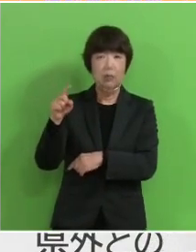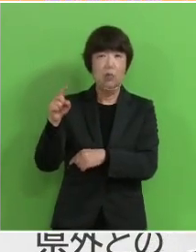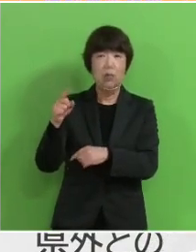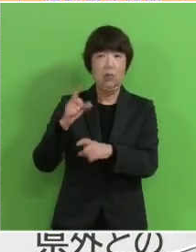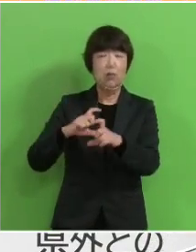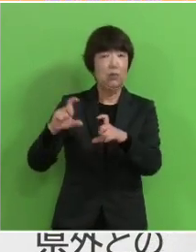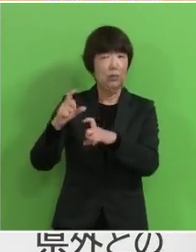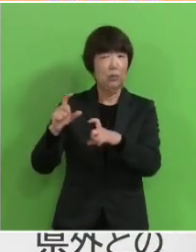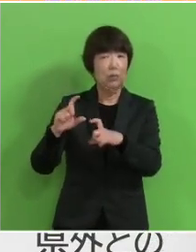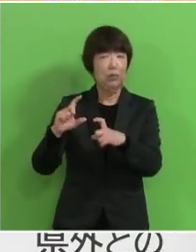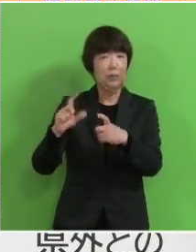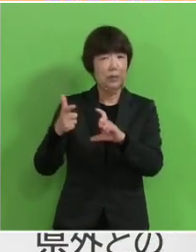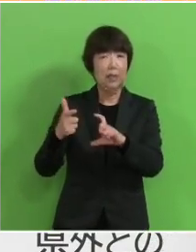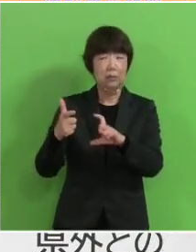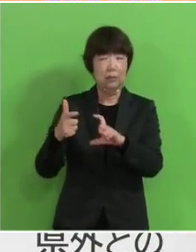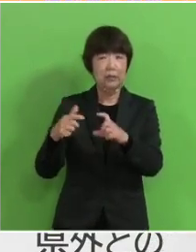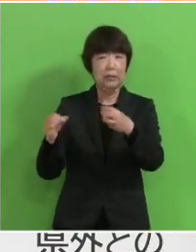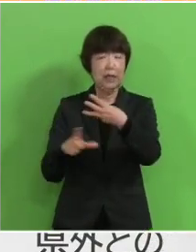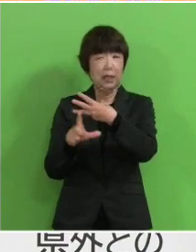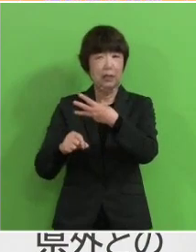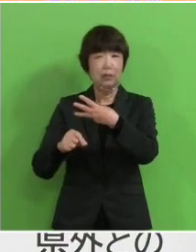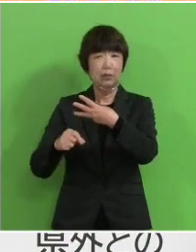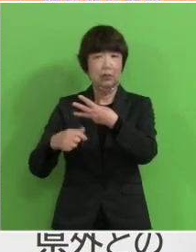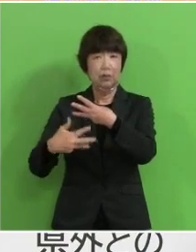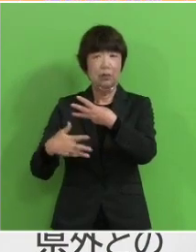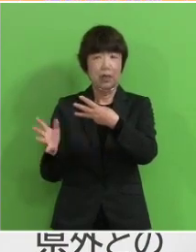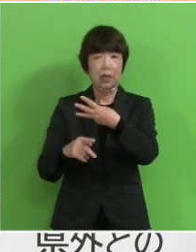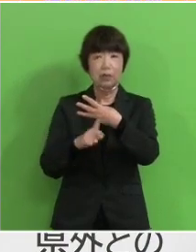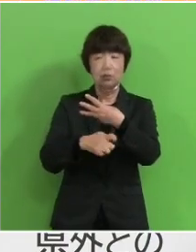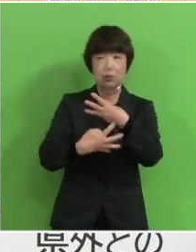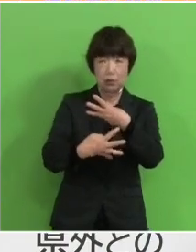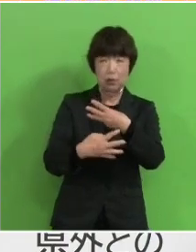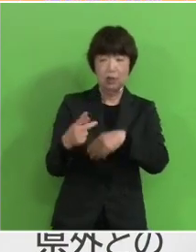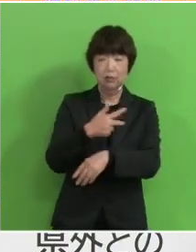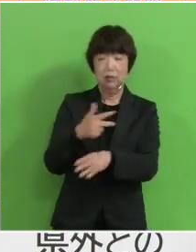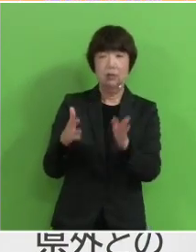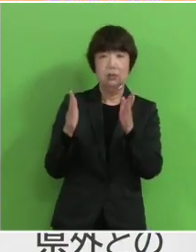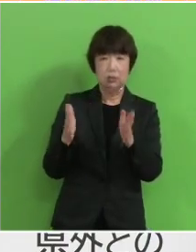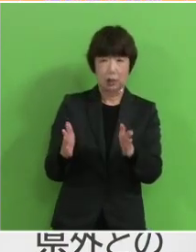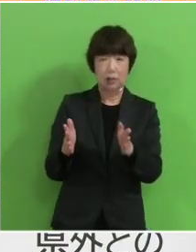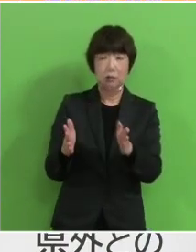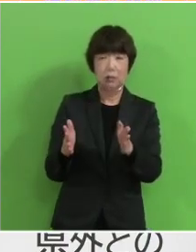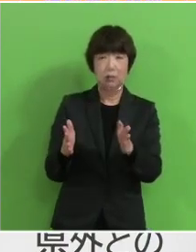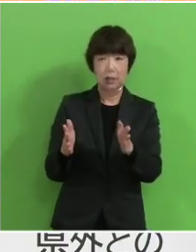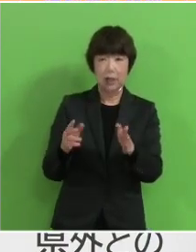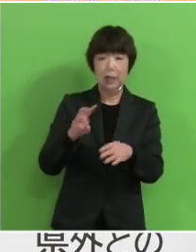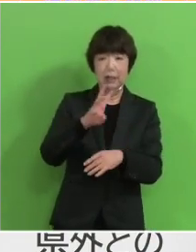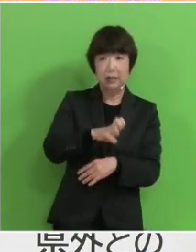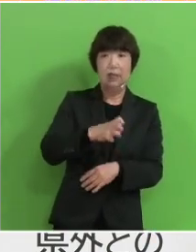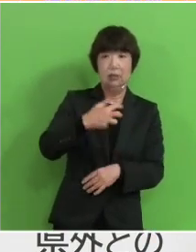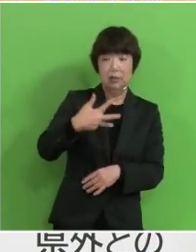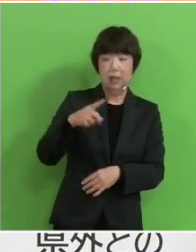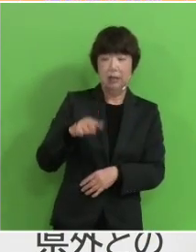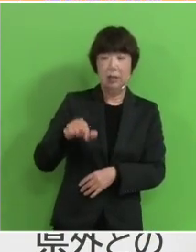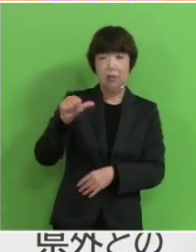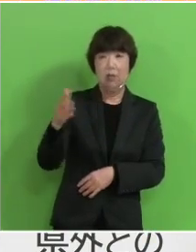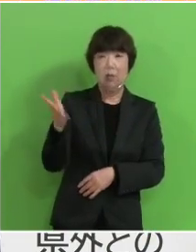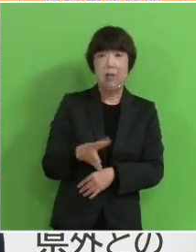て3月8日から中4日の1週間で38.5%